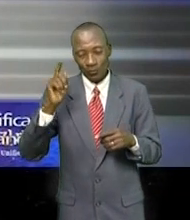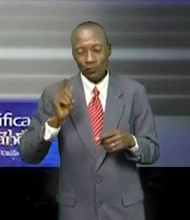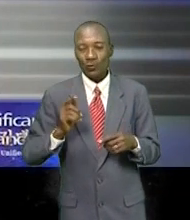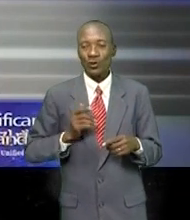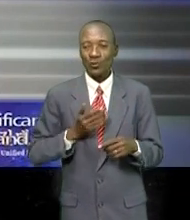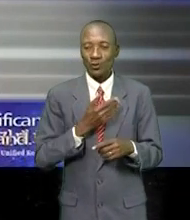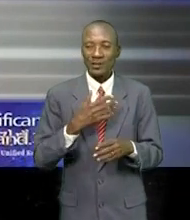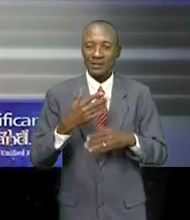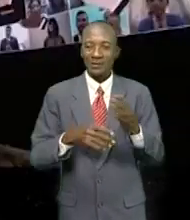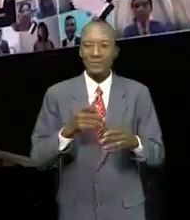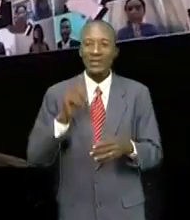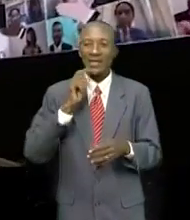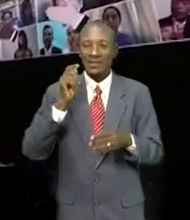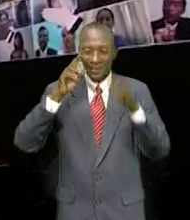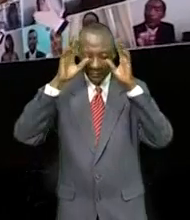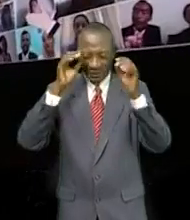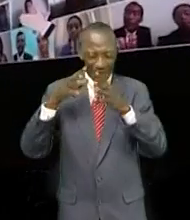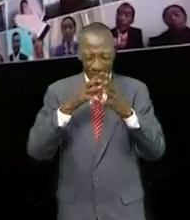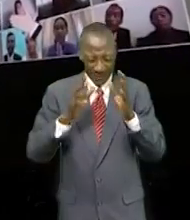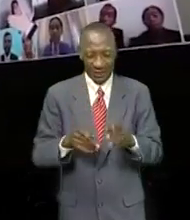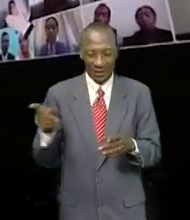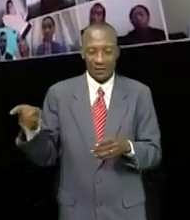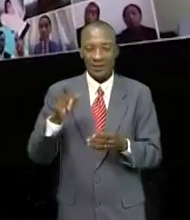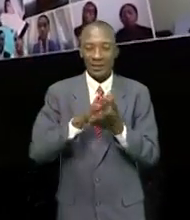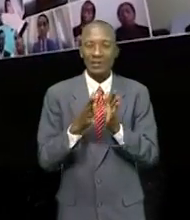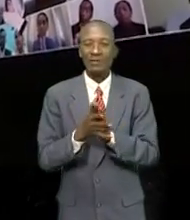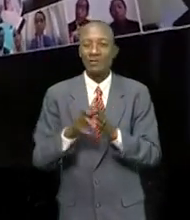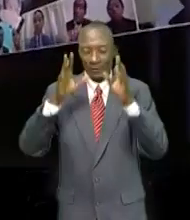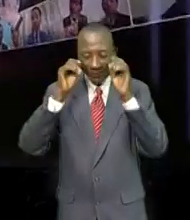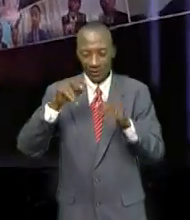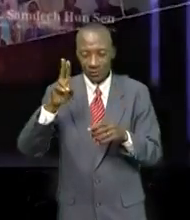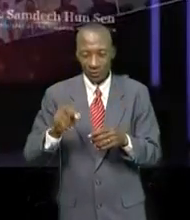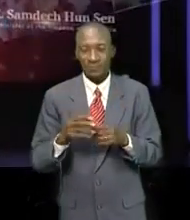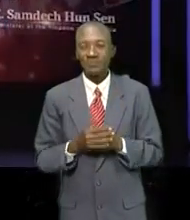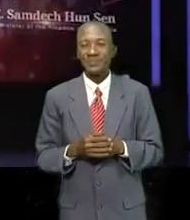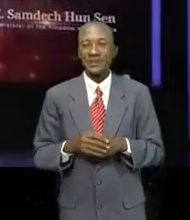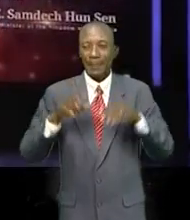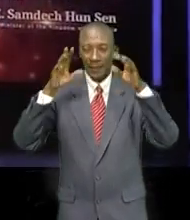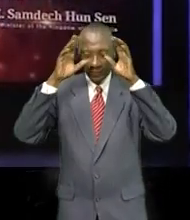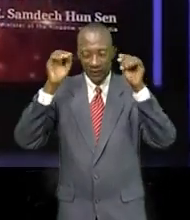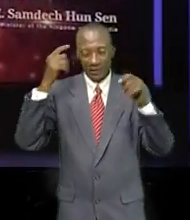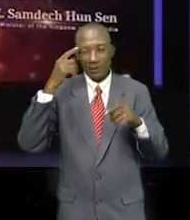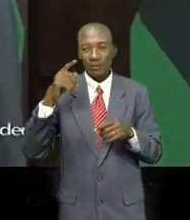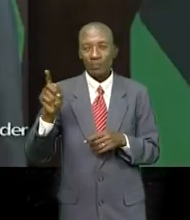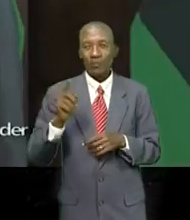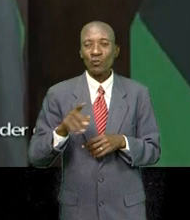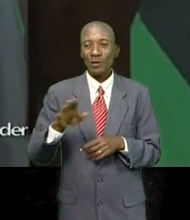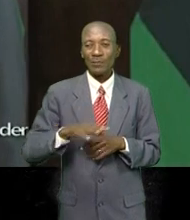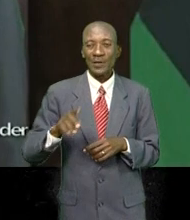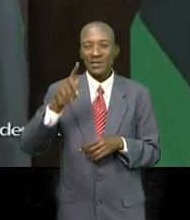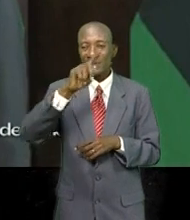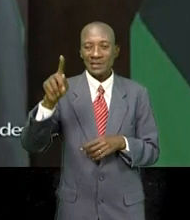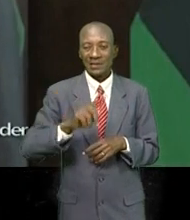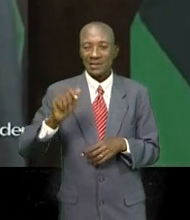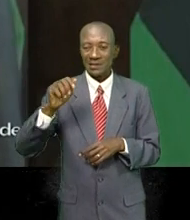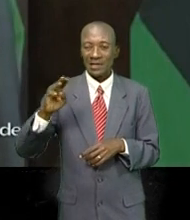des États-Unis d'Amérique. Depuis l'Afrique, le président de Zanzibar, le docteur Hussein Ali Mouni, a rappelé que